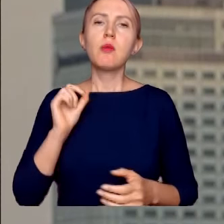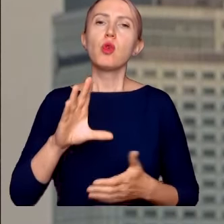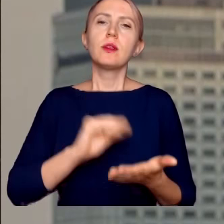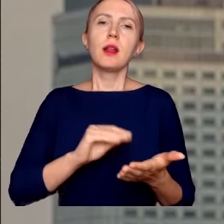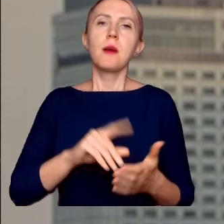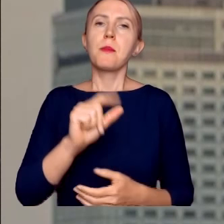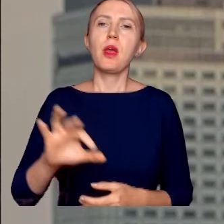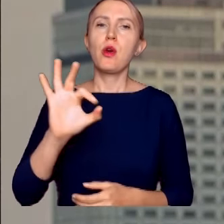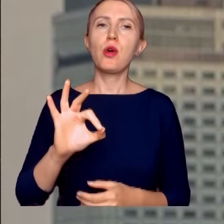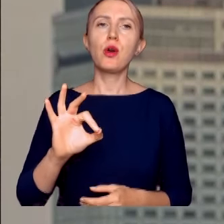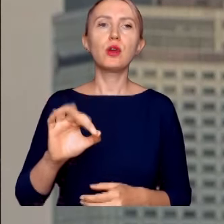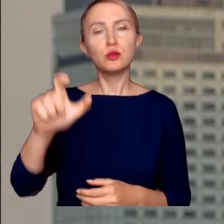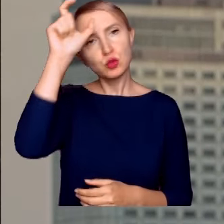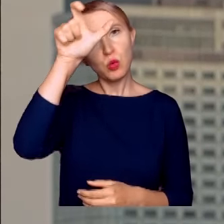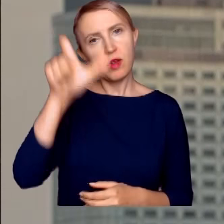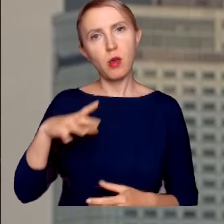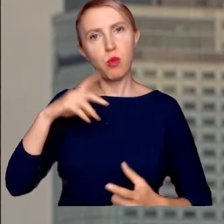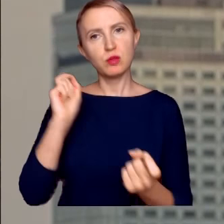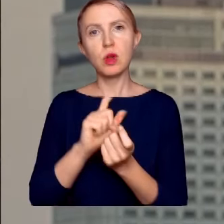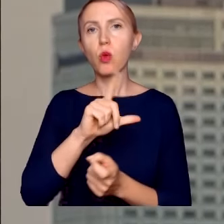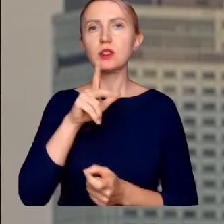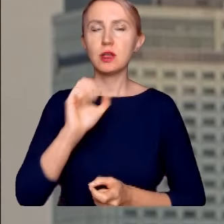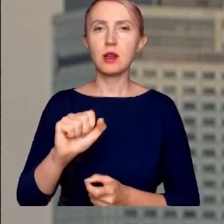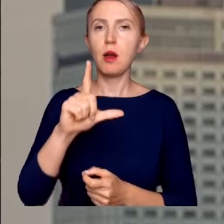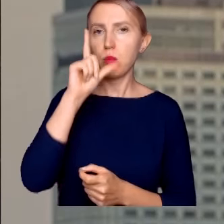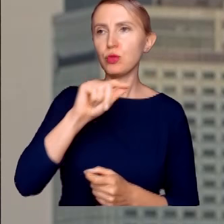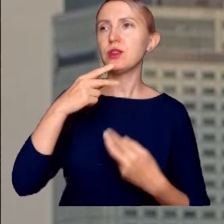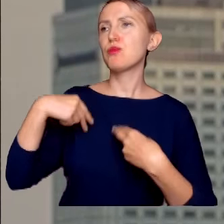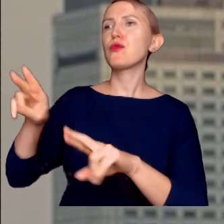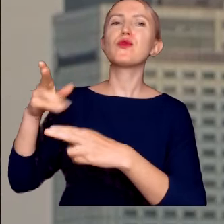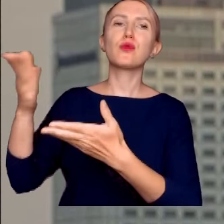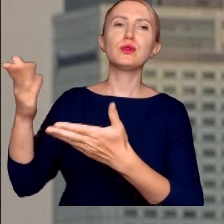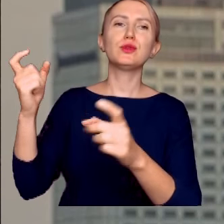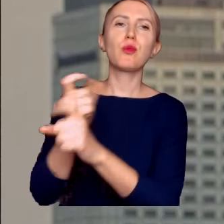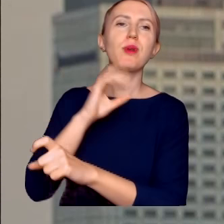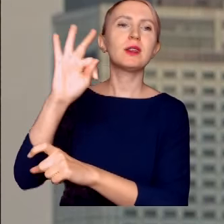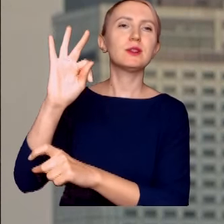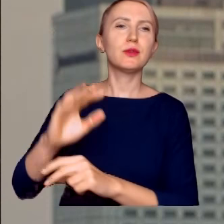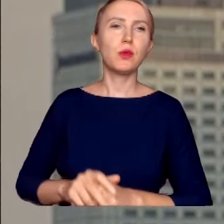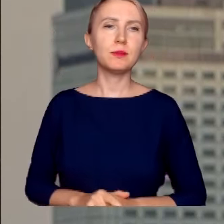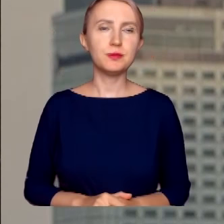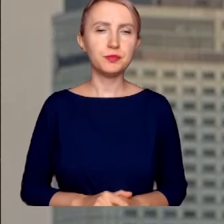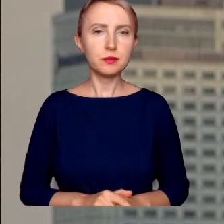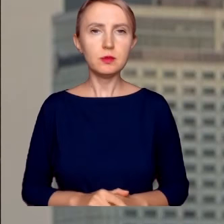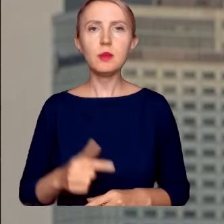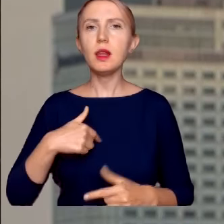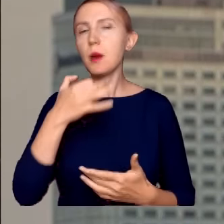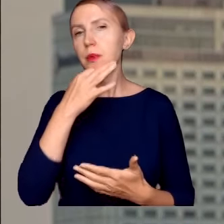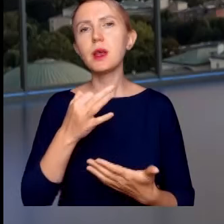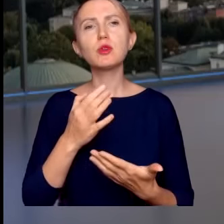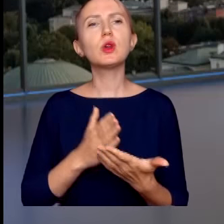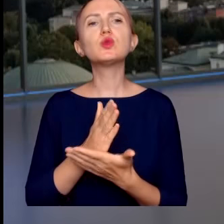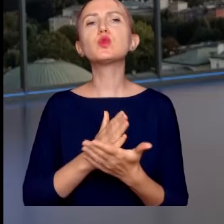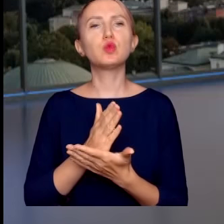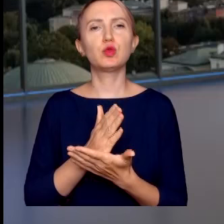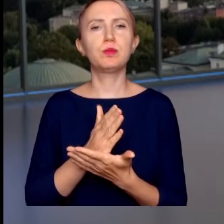żeby człowieka, który sprzeciwiał się Łukaszence czy Putinowi, odesłać na tamtą stronę. Ale ja na pytam o te stronę. Służby mundurowe, Konfederacja, jak pan na to